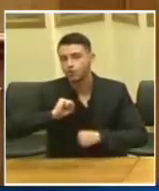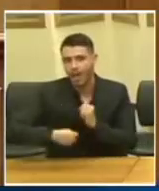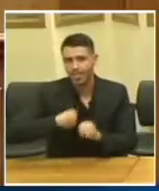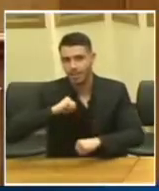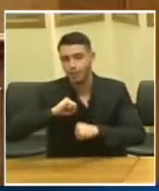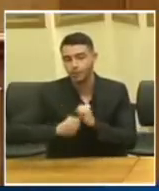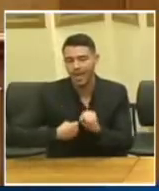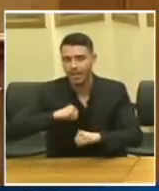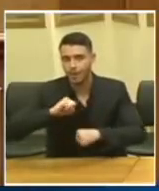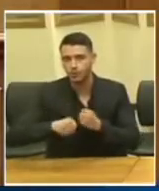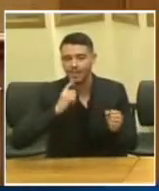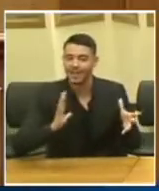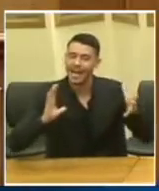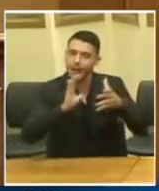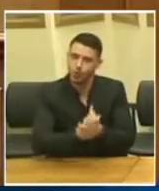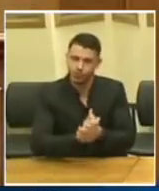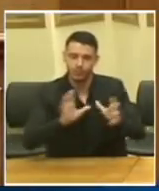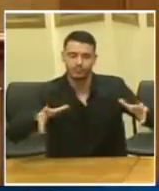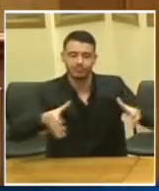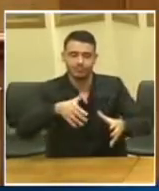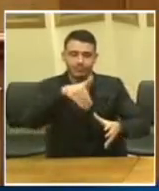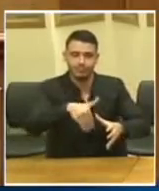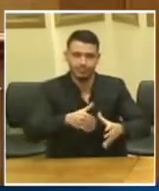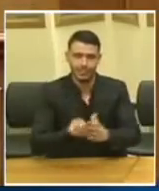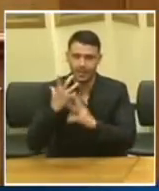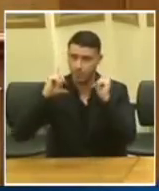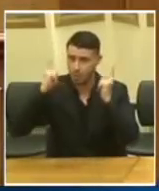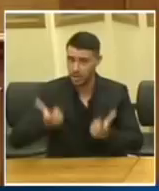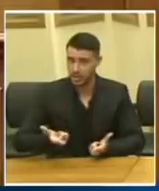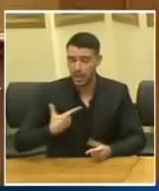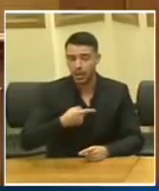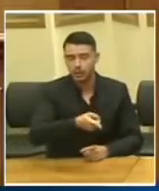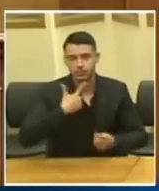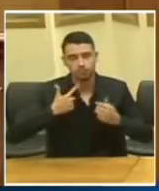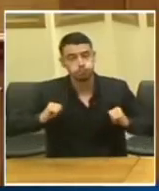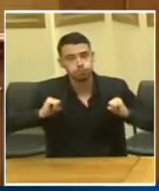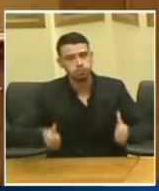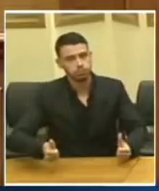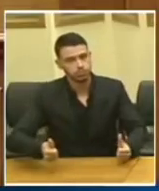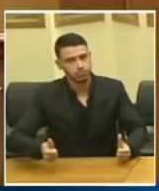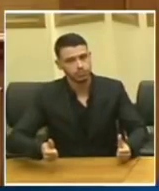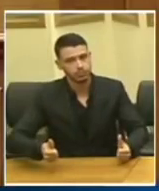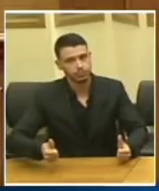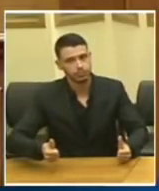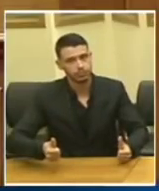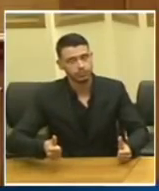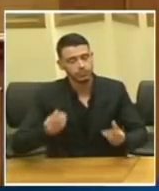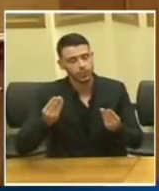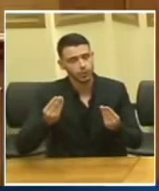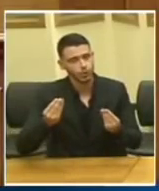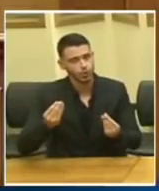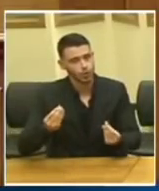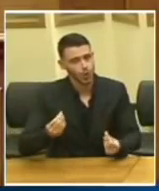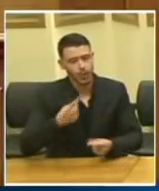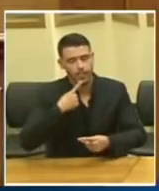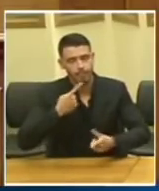δεν διστάσατε μάλιστα να εμπλέξετε με ιταμό τρόπο και τον πρόεδρο της